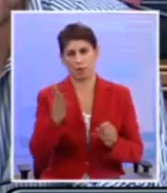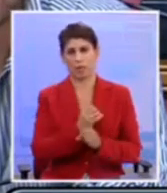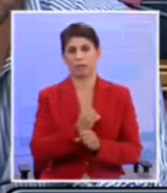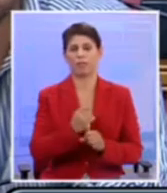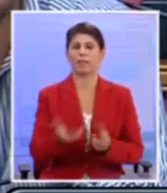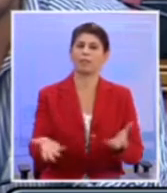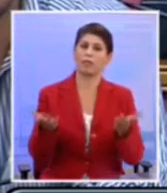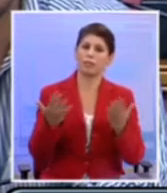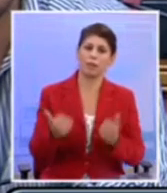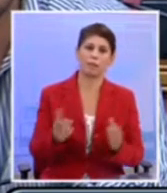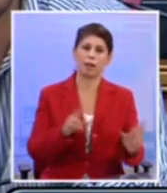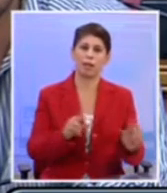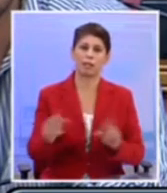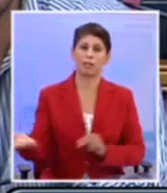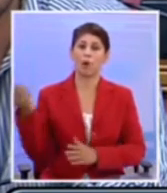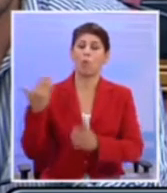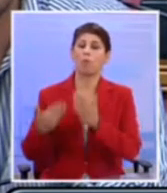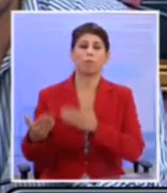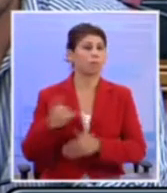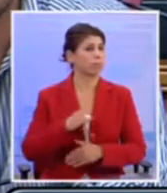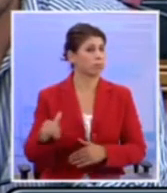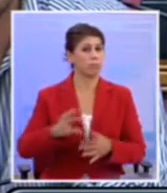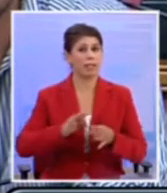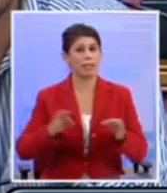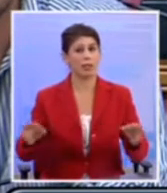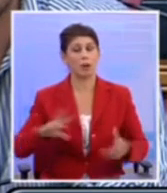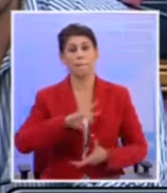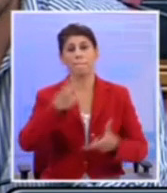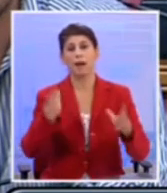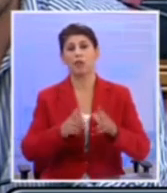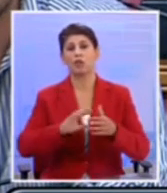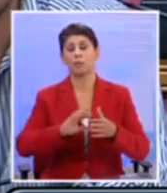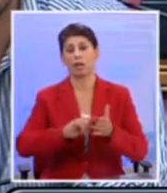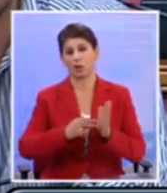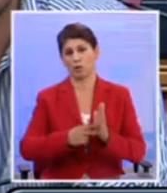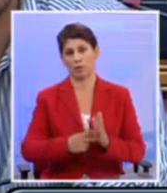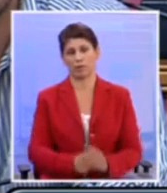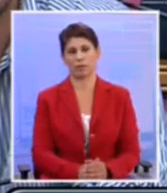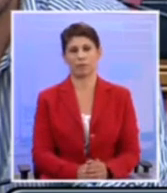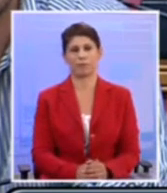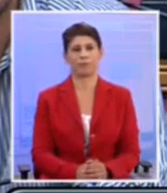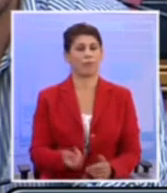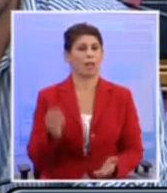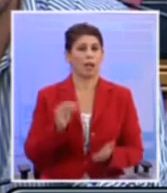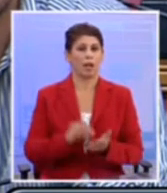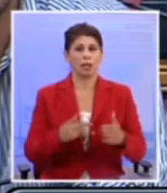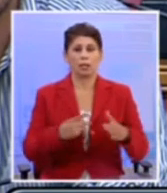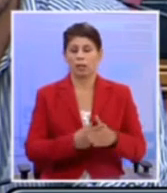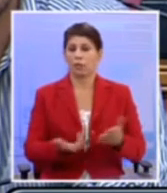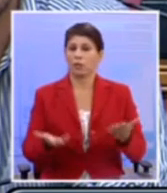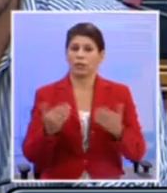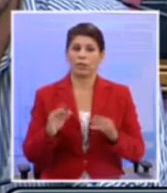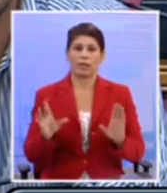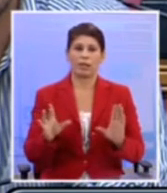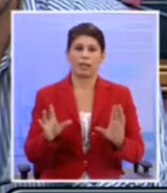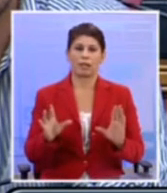δεν υφίσταται αντίστοιχο προηγούμενο σε ιστορία παγκόσμιας οικονομίας. Επίσης, το Ταμείο δεν τηρεί πλέον